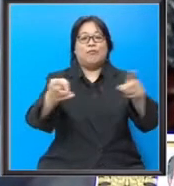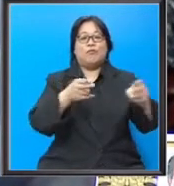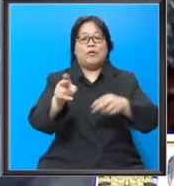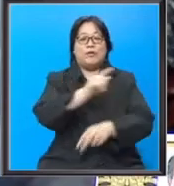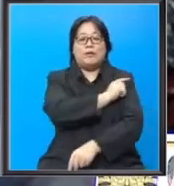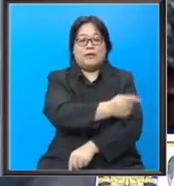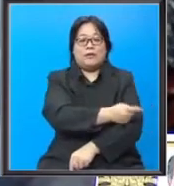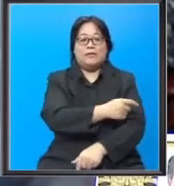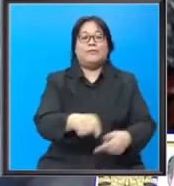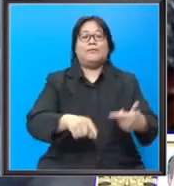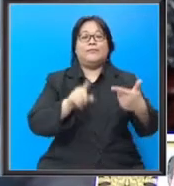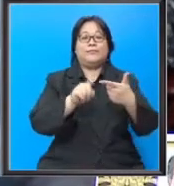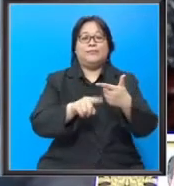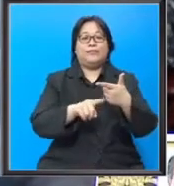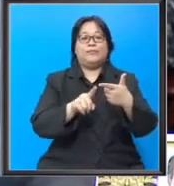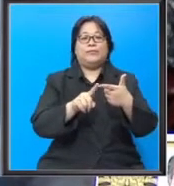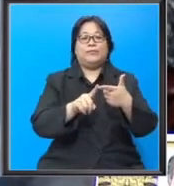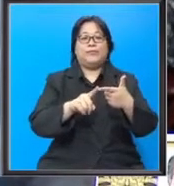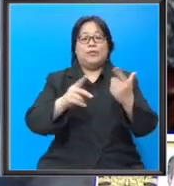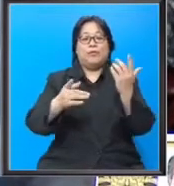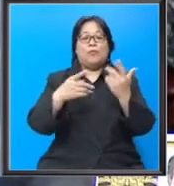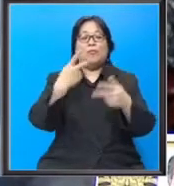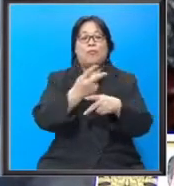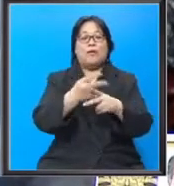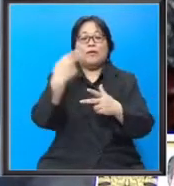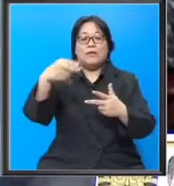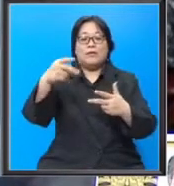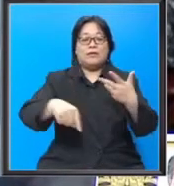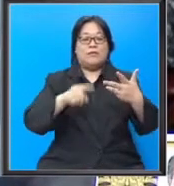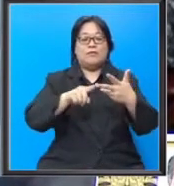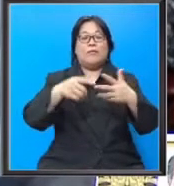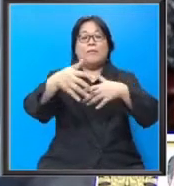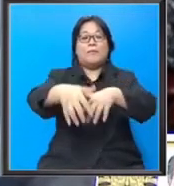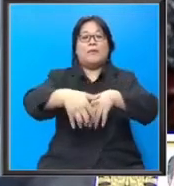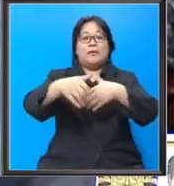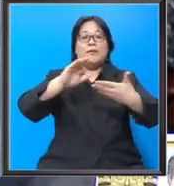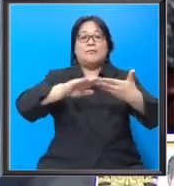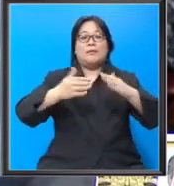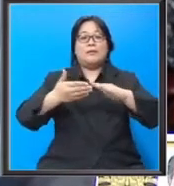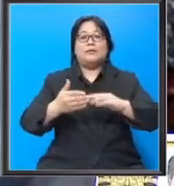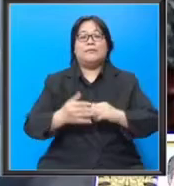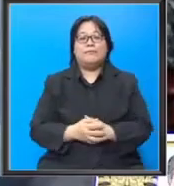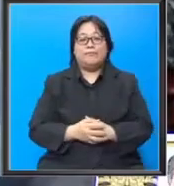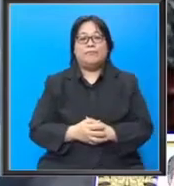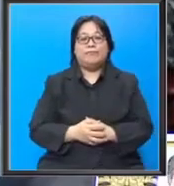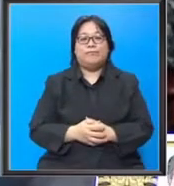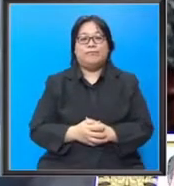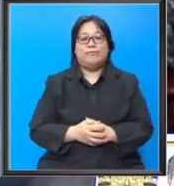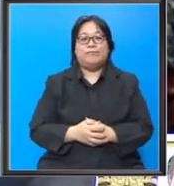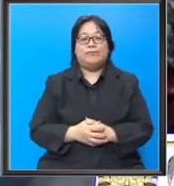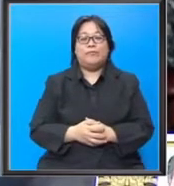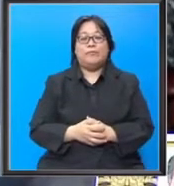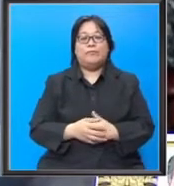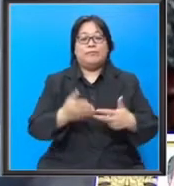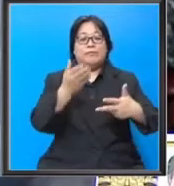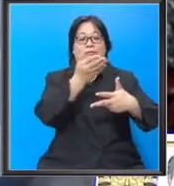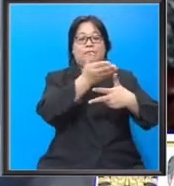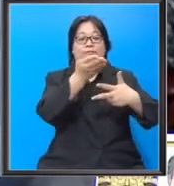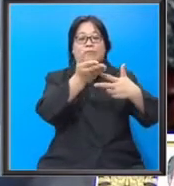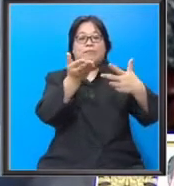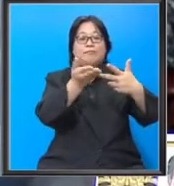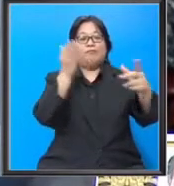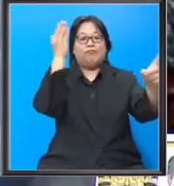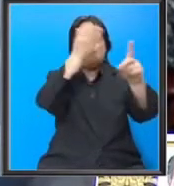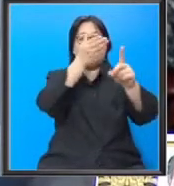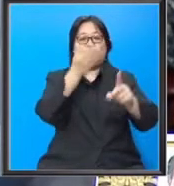pengurusan tenaga yang kedua jago produk hijau dan yang ketiga jaguh pertanian bandel bagi setiap aliran